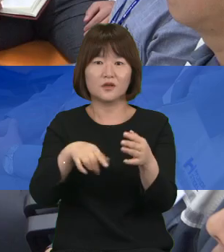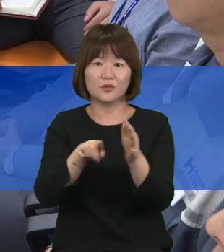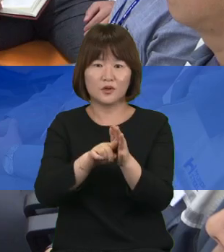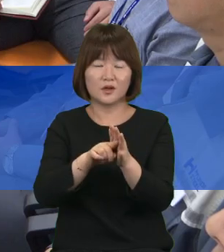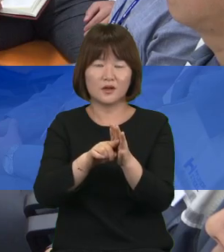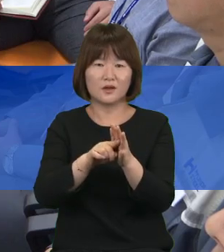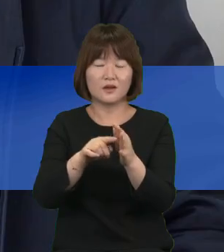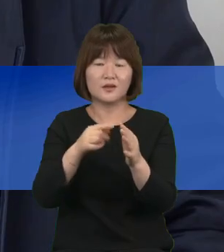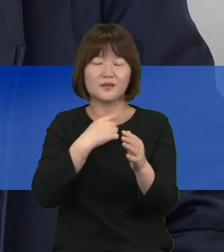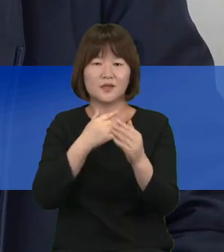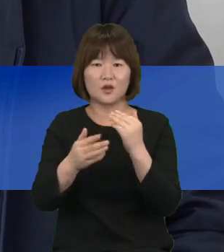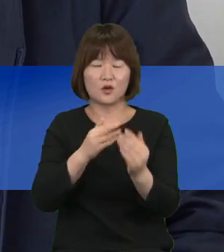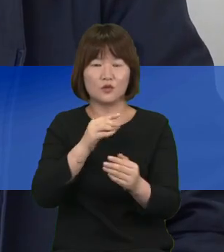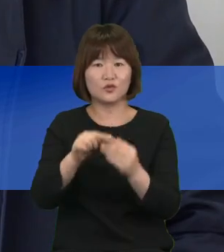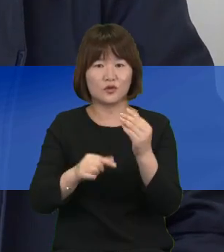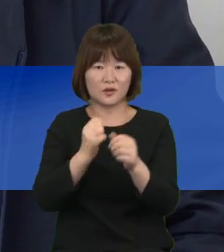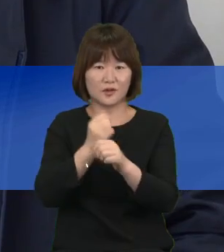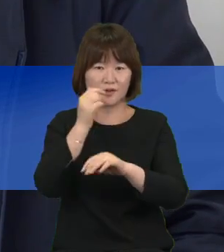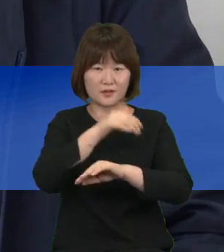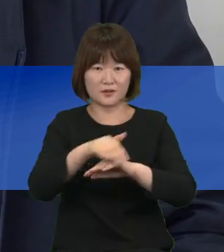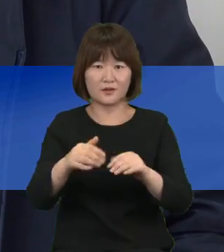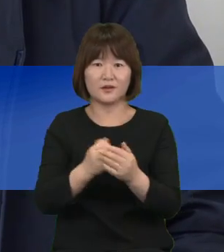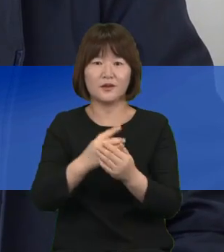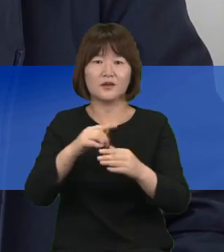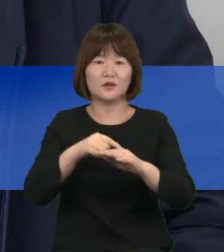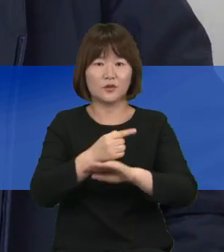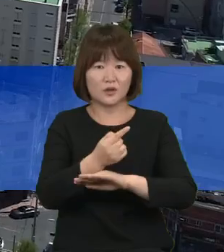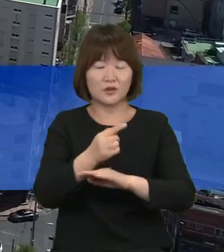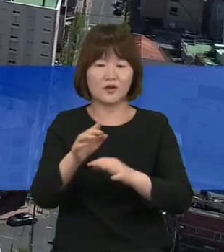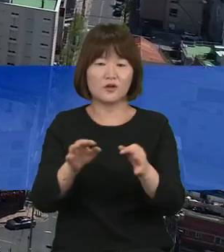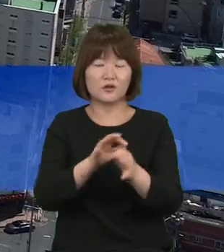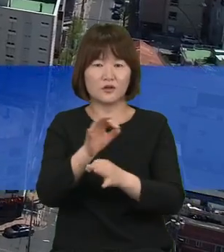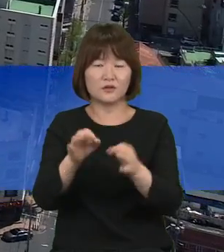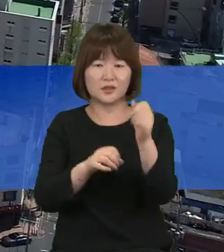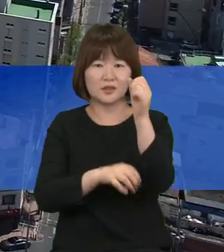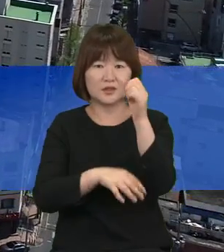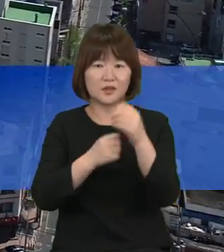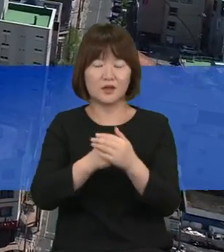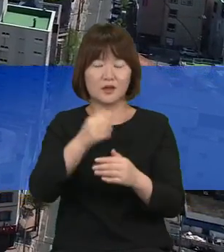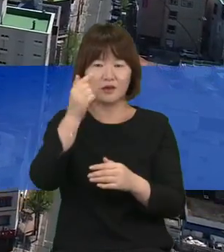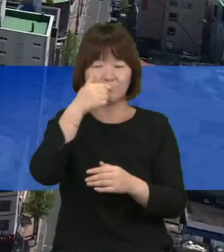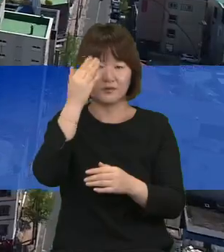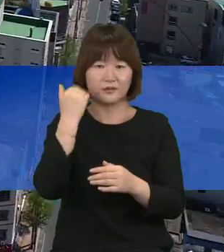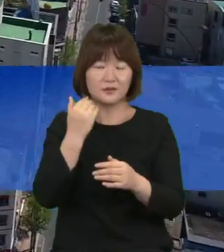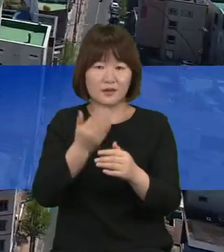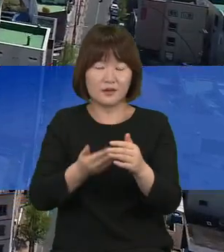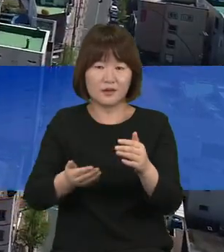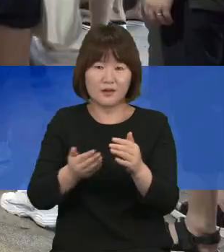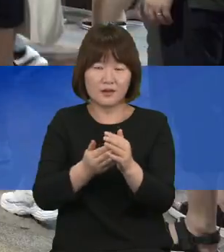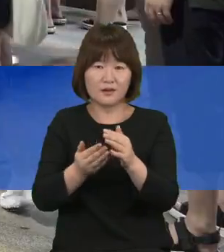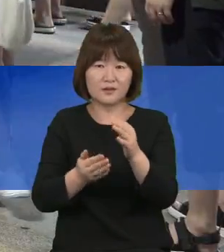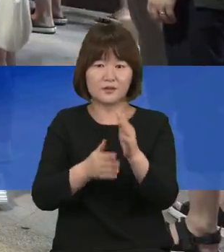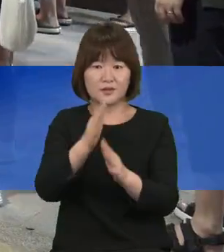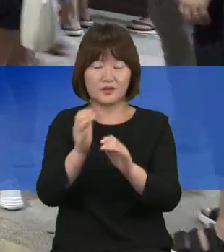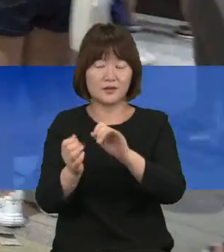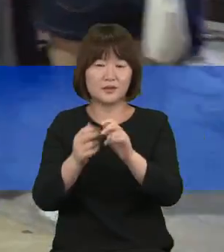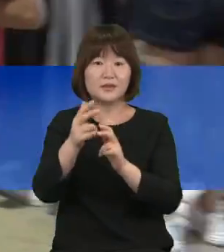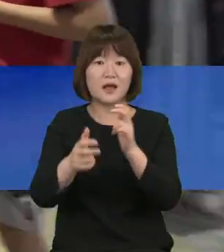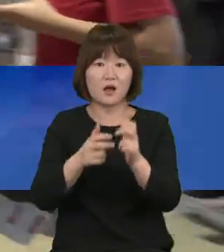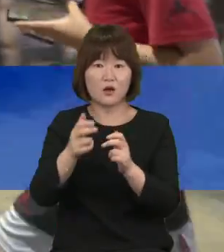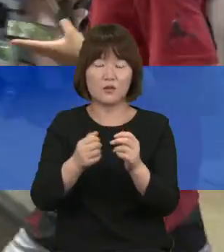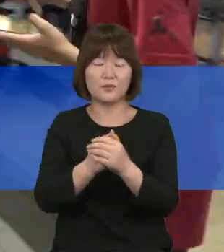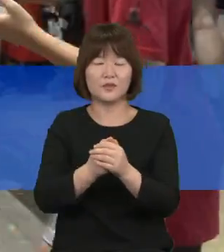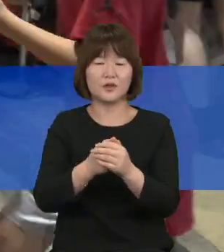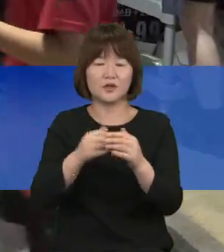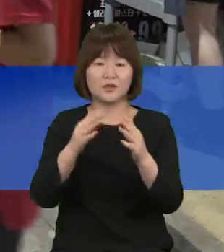체험 프로그램을 구성할 예정입니다. 이 밖에도 포항시는 경제기반형 포항항 구항 도시재생 뉴딜 사업,